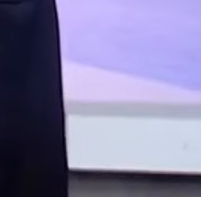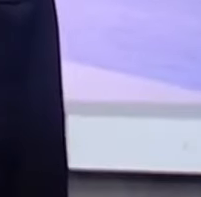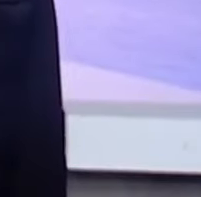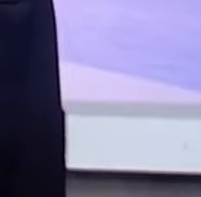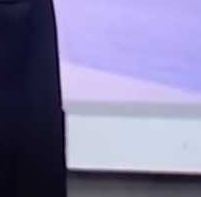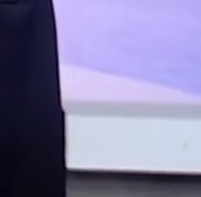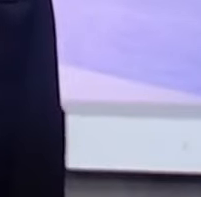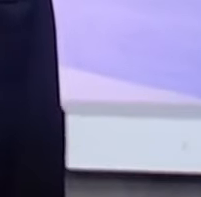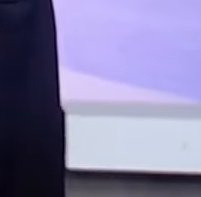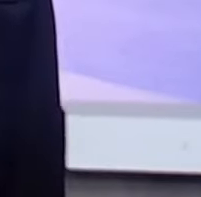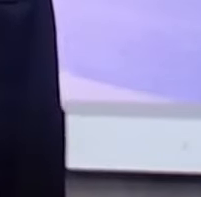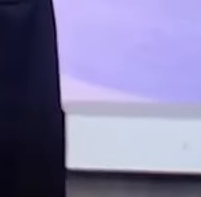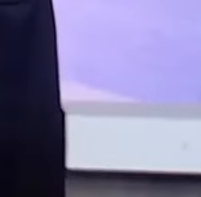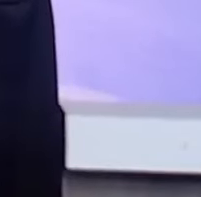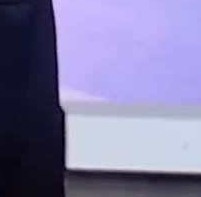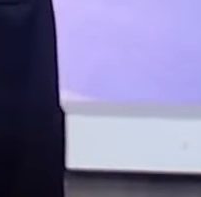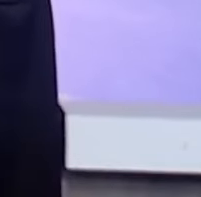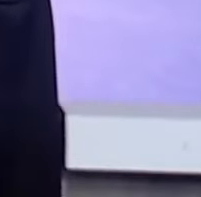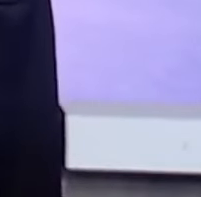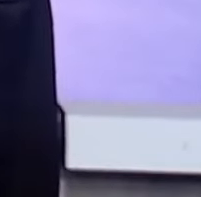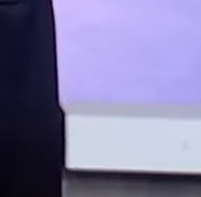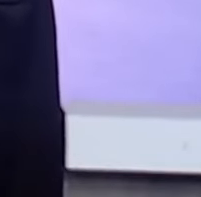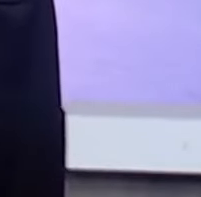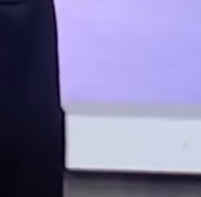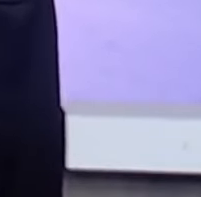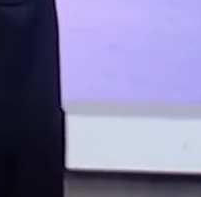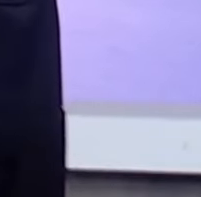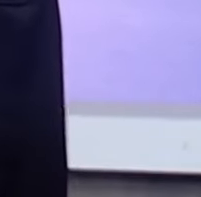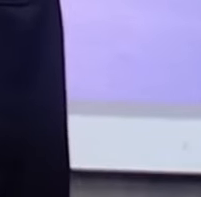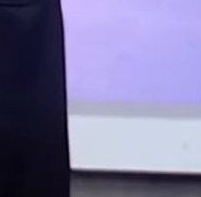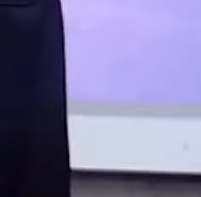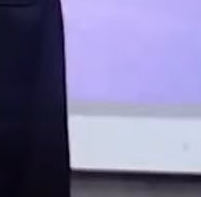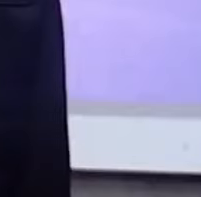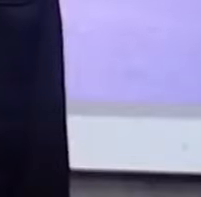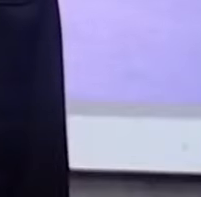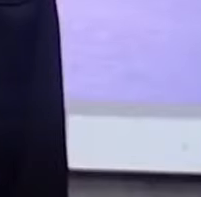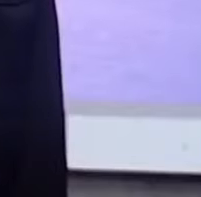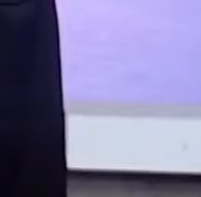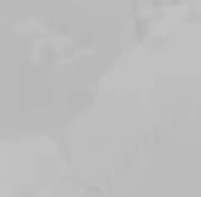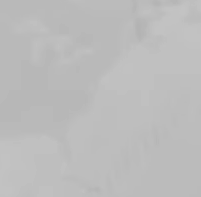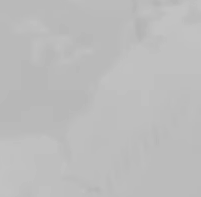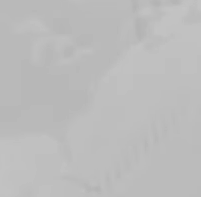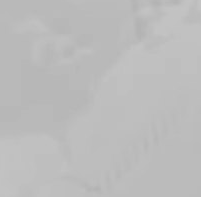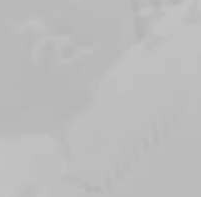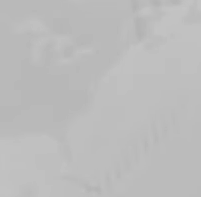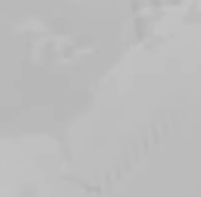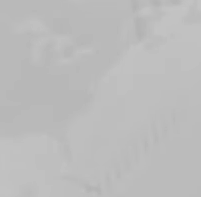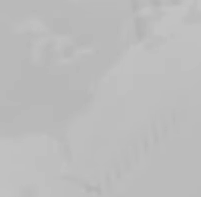samahan niyo kami sa GMA Pinoy TV at sa www.gmanews.tv.